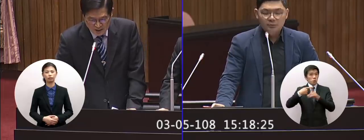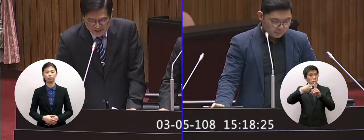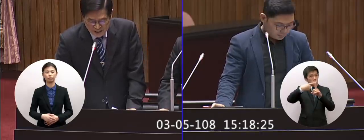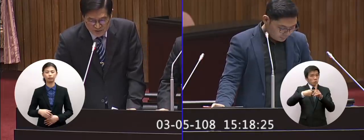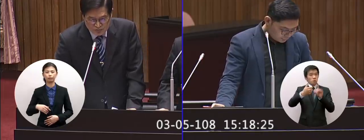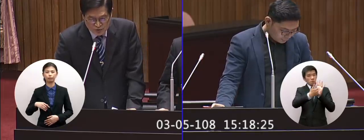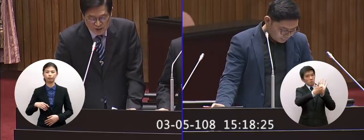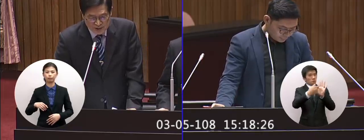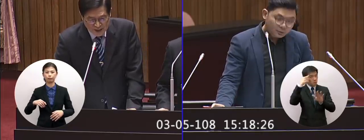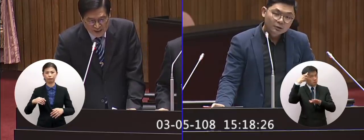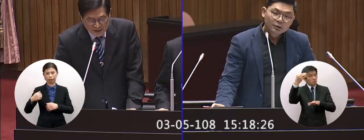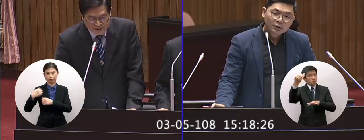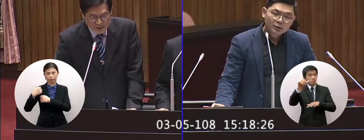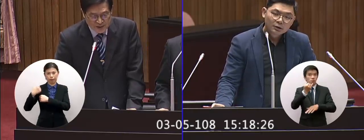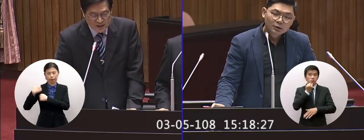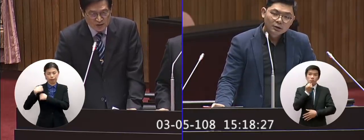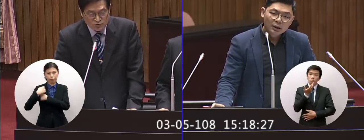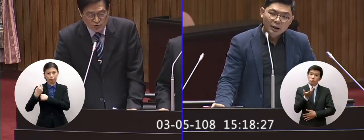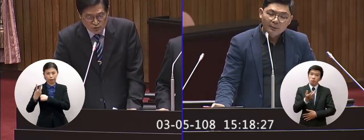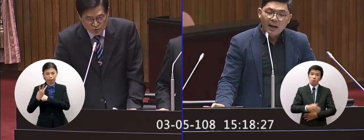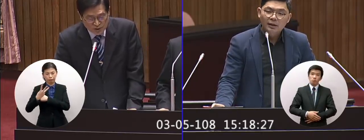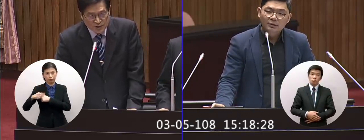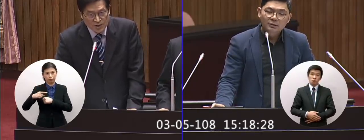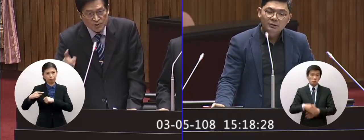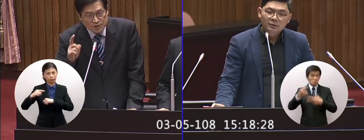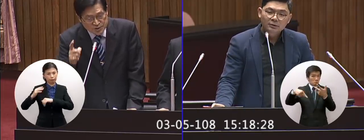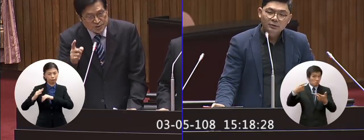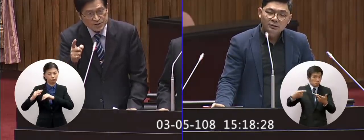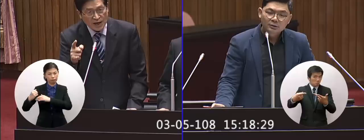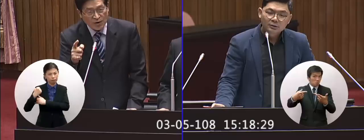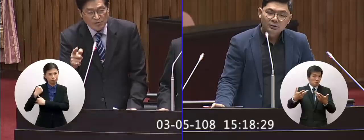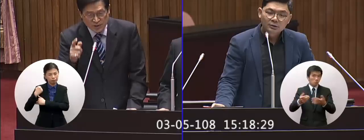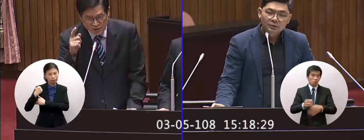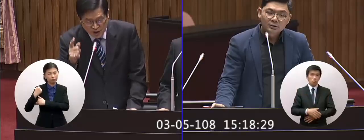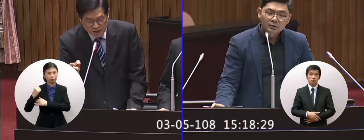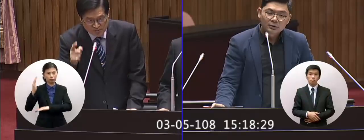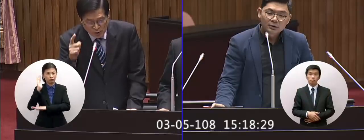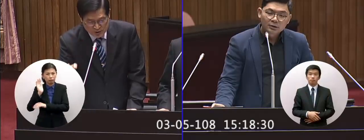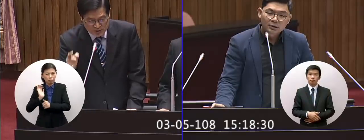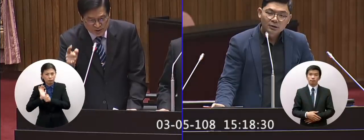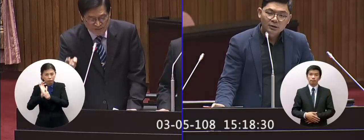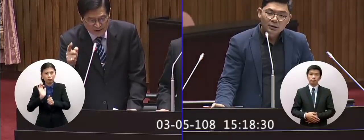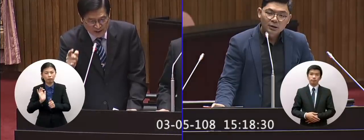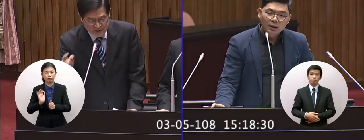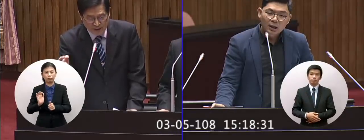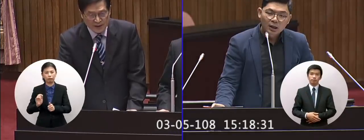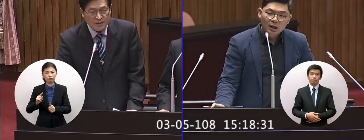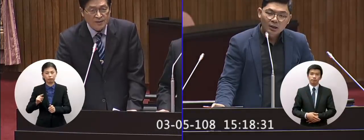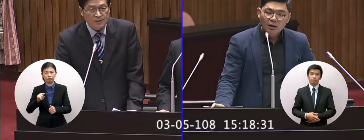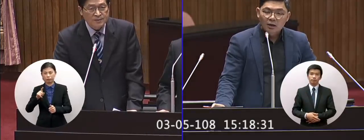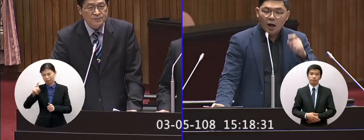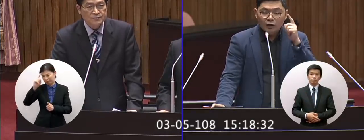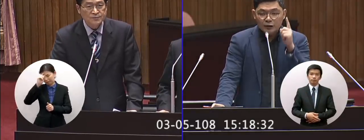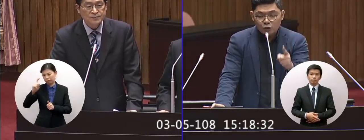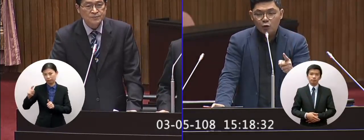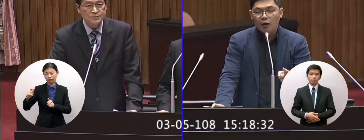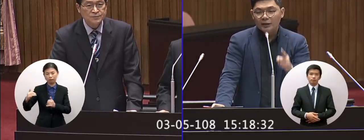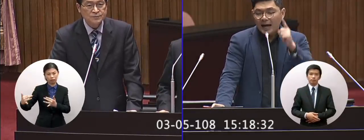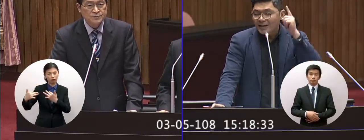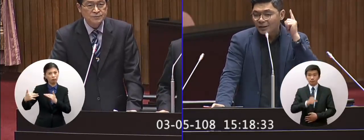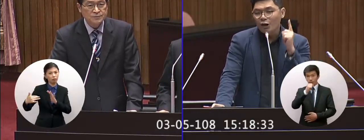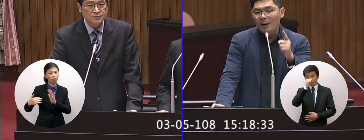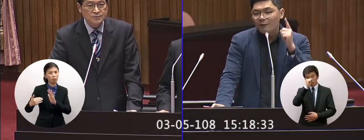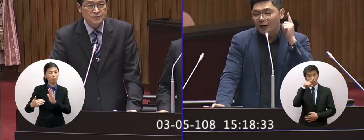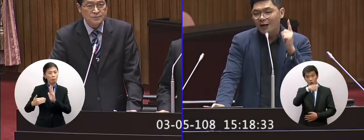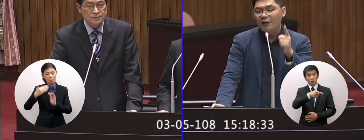们三军目前的战力，在大家共同 一个礼拜 跟政府支持之下，我们有能力迫使敌人犯台失败。 好，你说